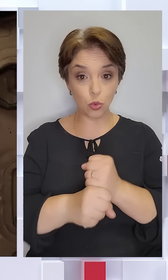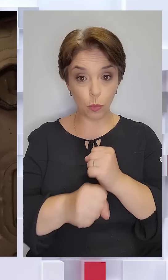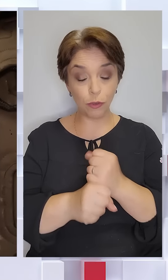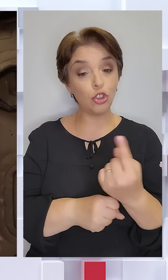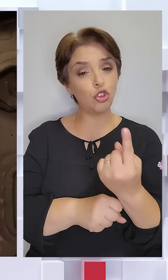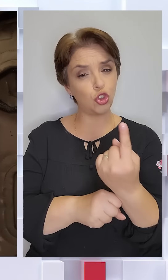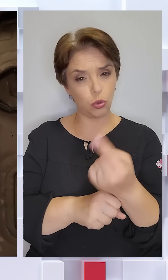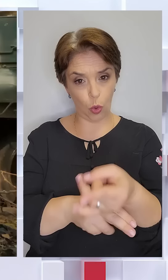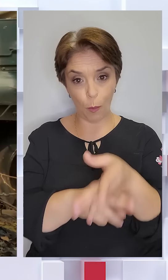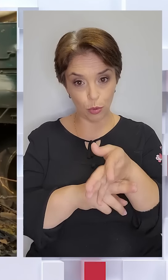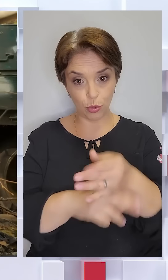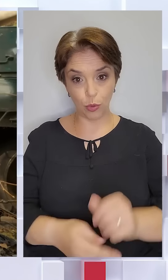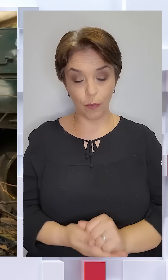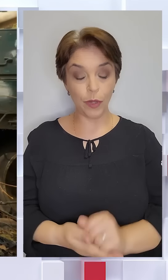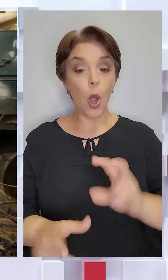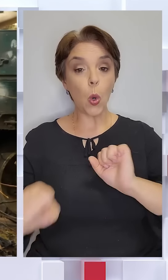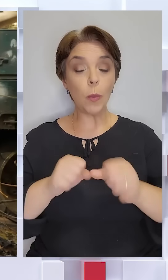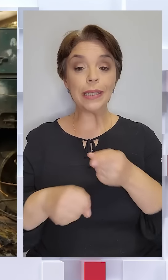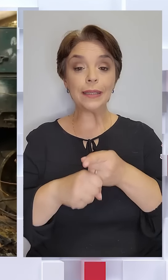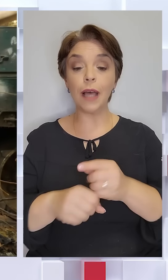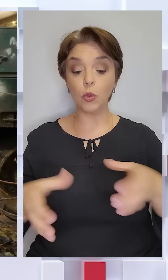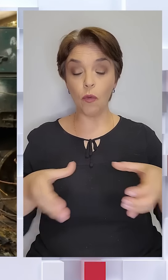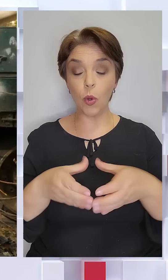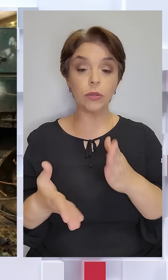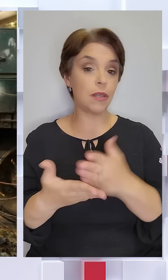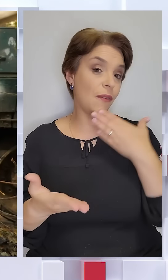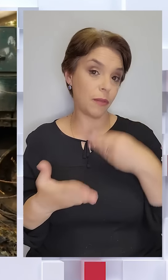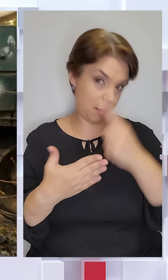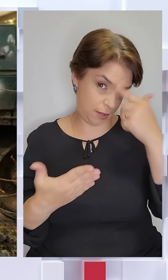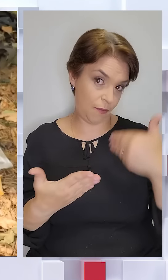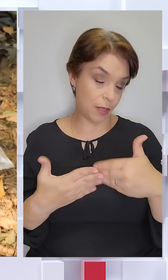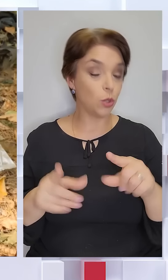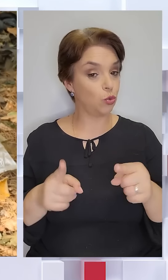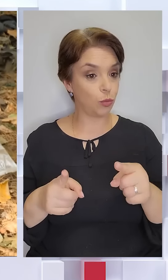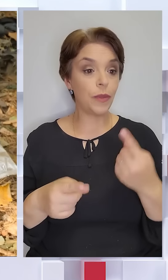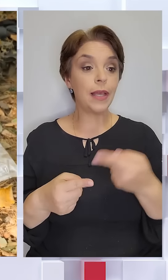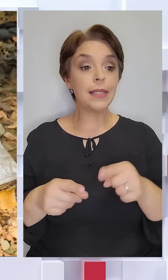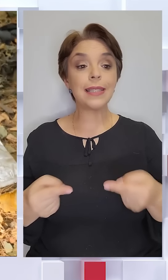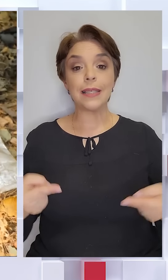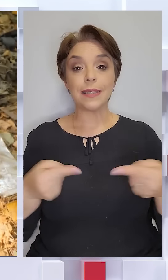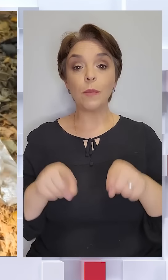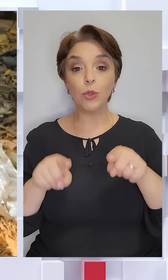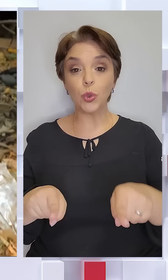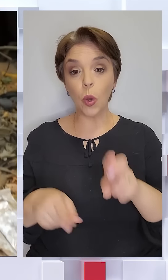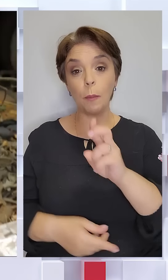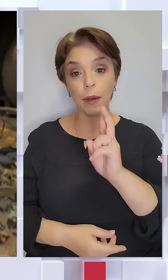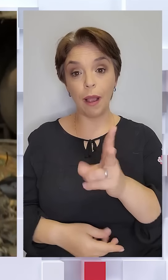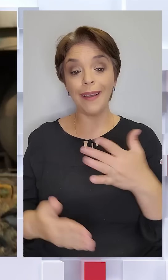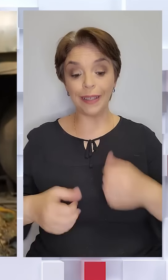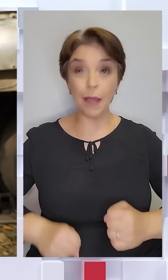зробивши жодного пострілу? У командира танкової роти є власна версія, чому. Це саме той БК,